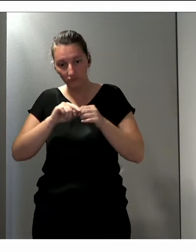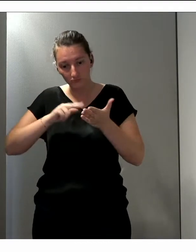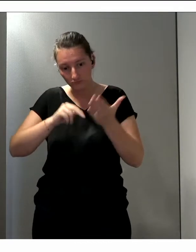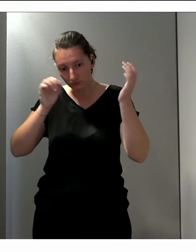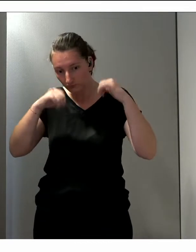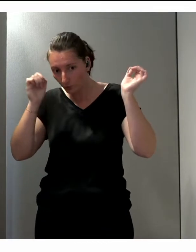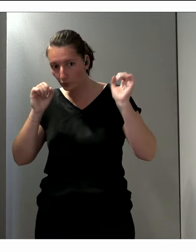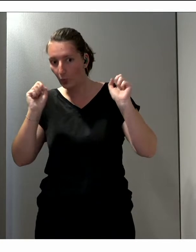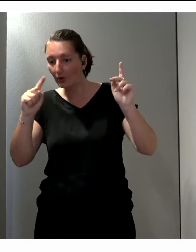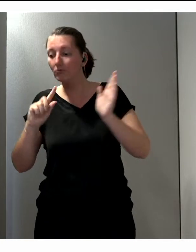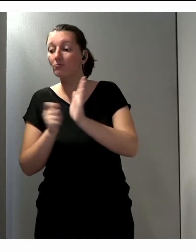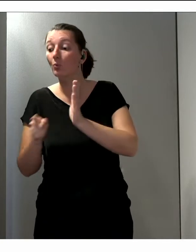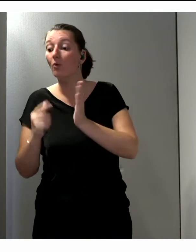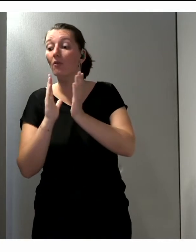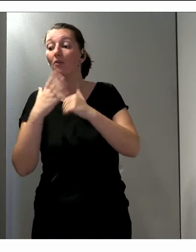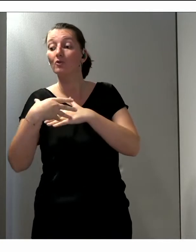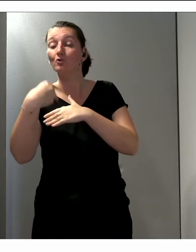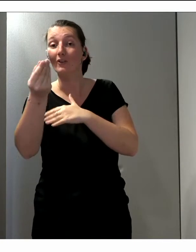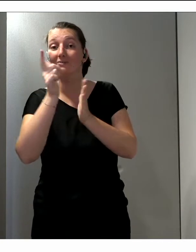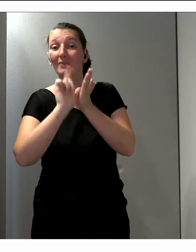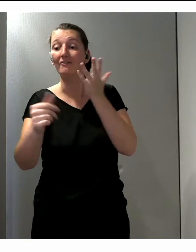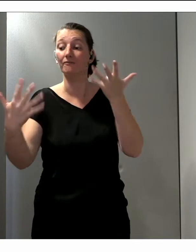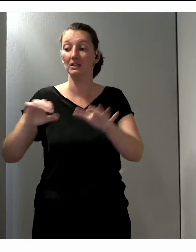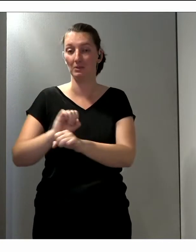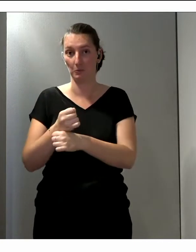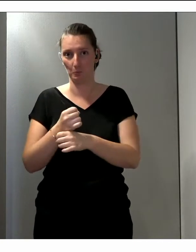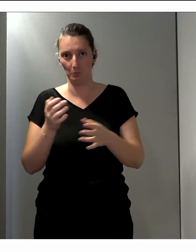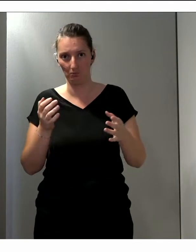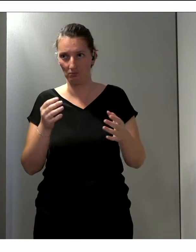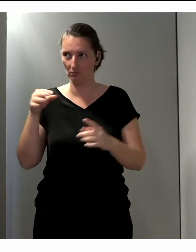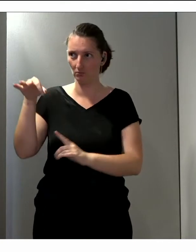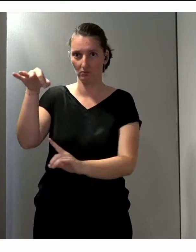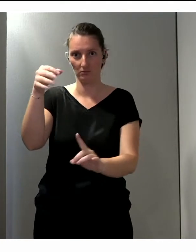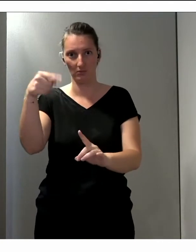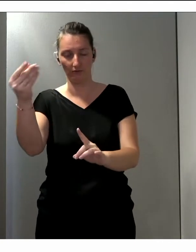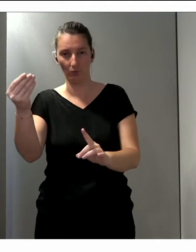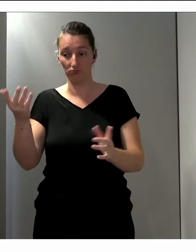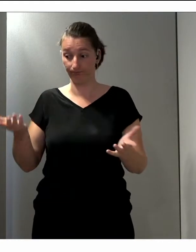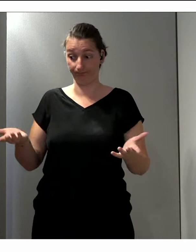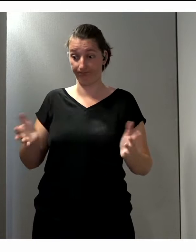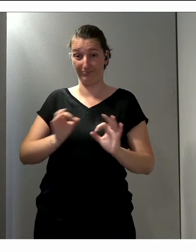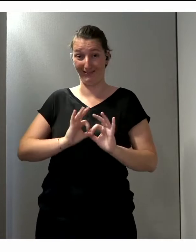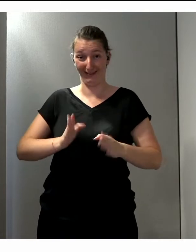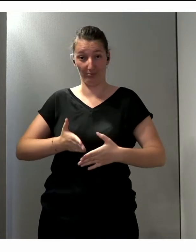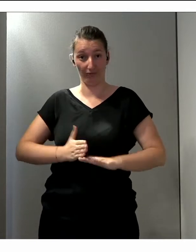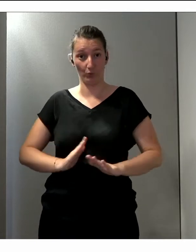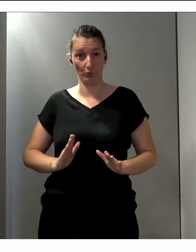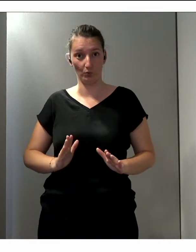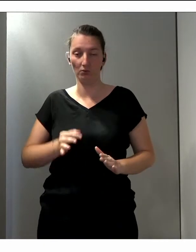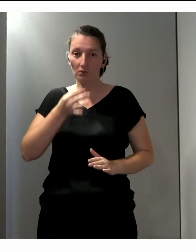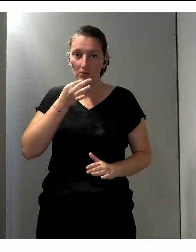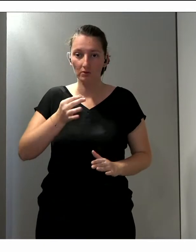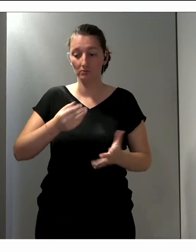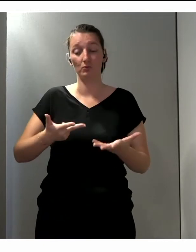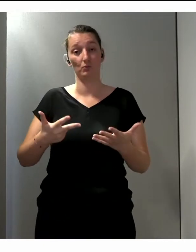les sorties vers les structures extérieures, alors même que cette convention était décrite comme